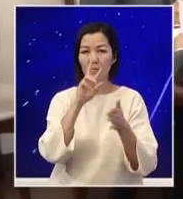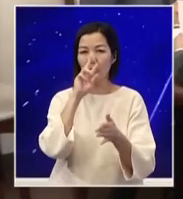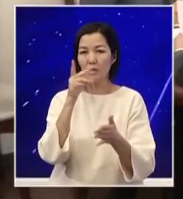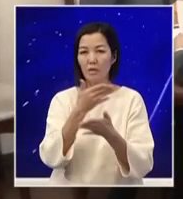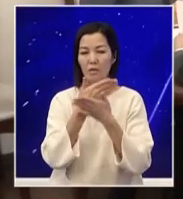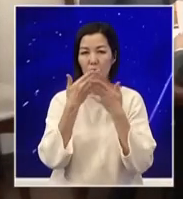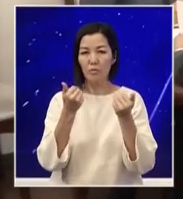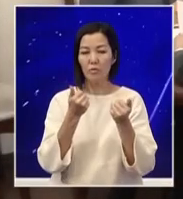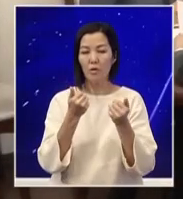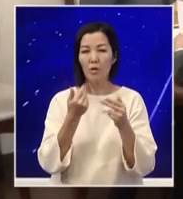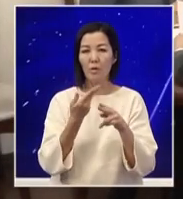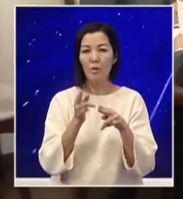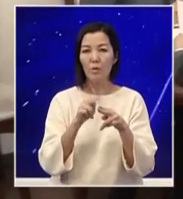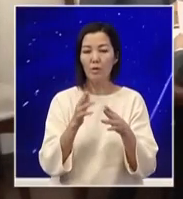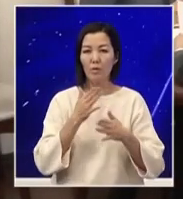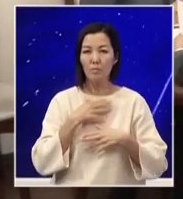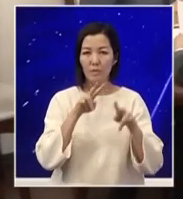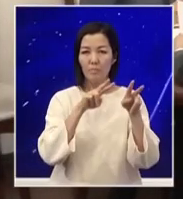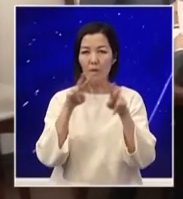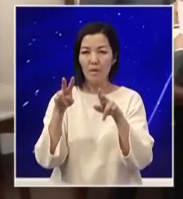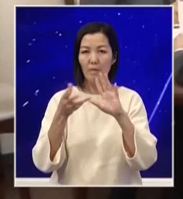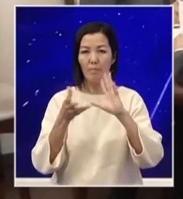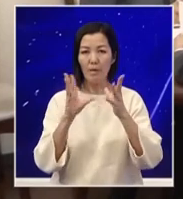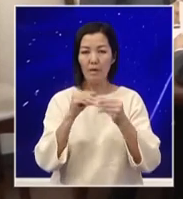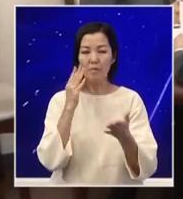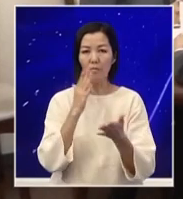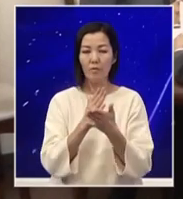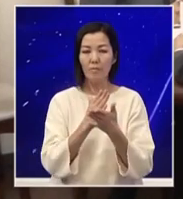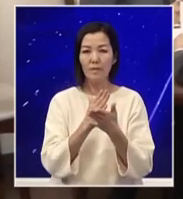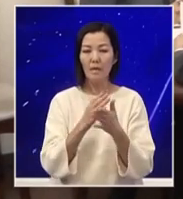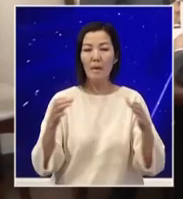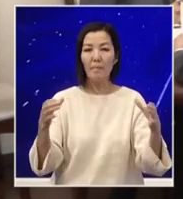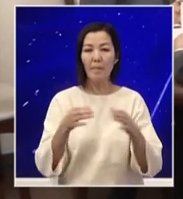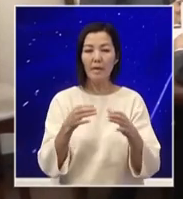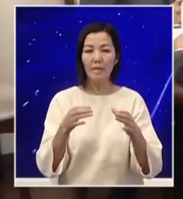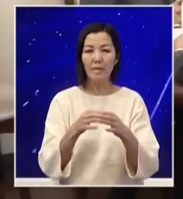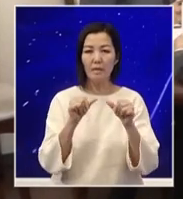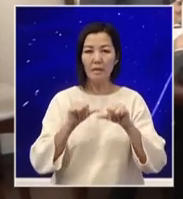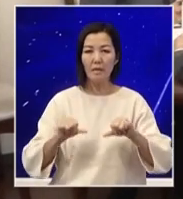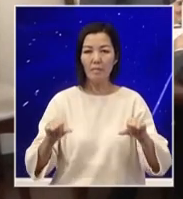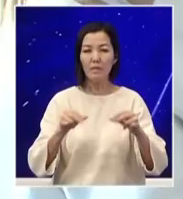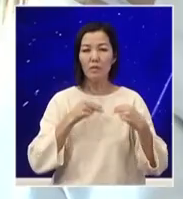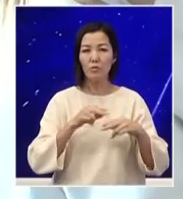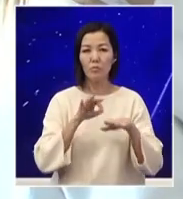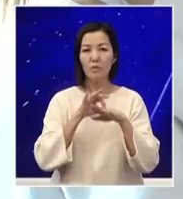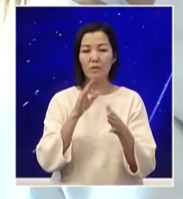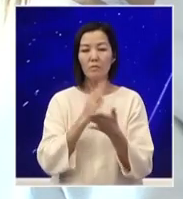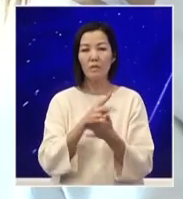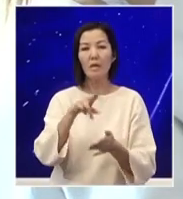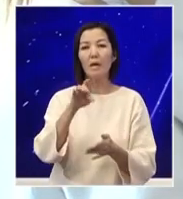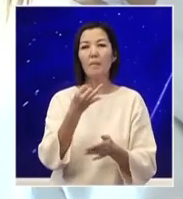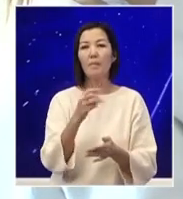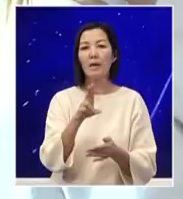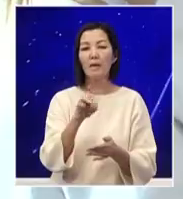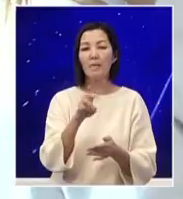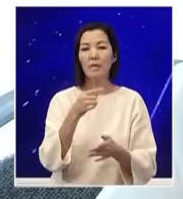анықталған жоқ. Өйткені бұның бәрін біз бақылап, мониторинг жасап отырмыз. Партиялық бақылау комиссиясы жұмыс жасап жатыр. Праймеризге дауыс